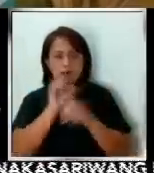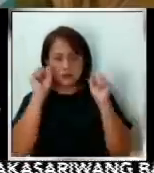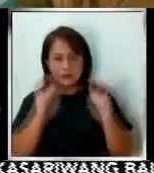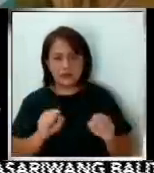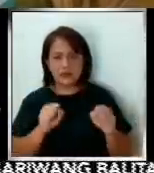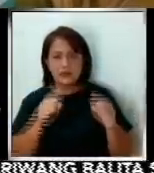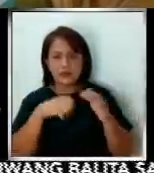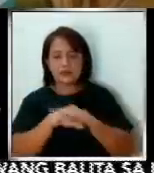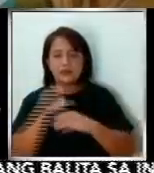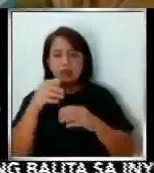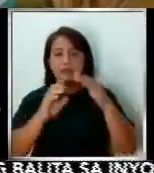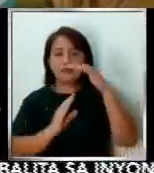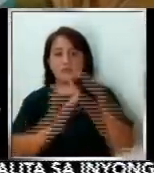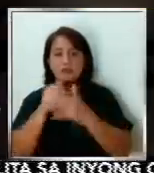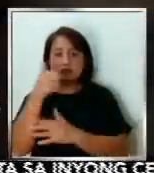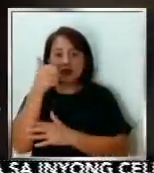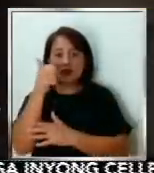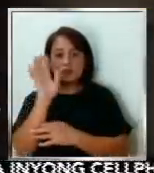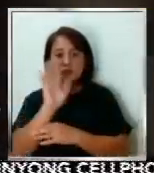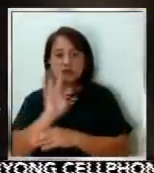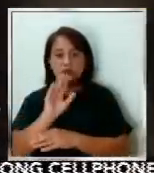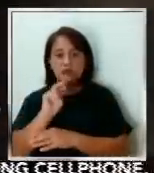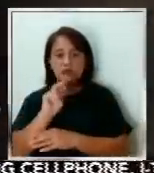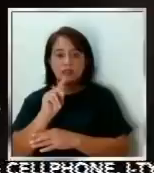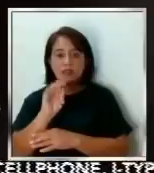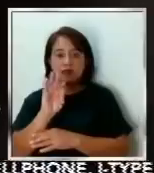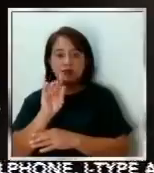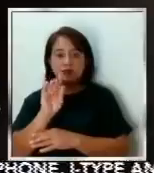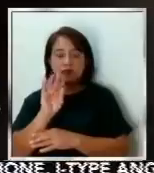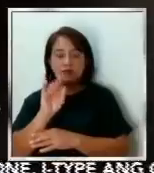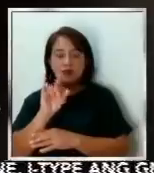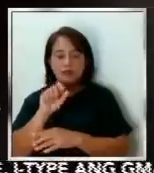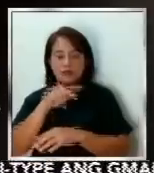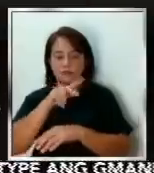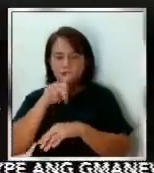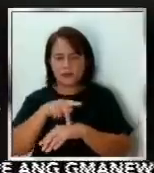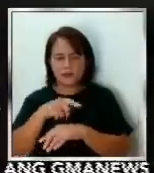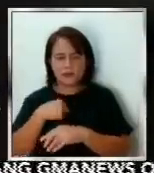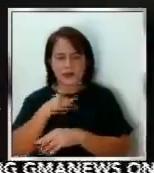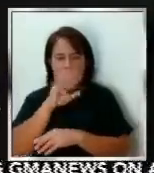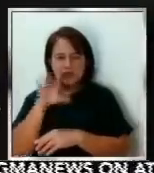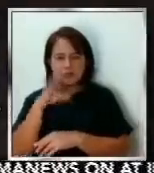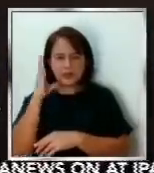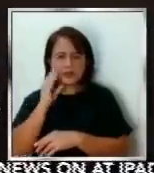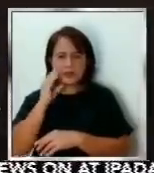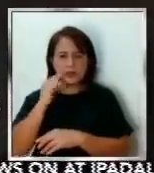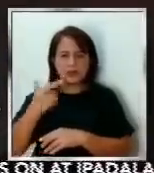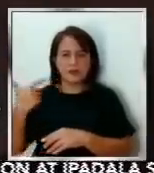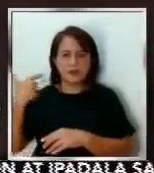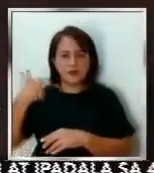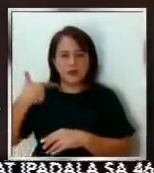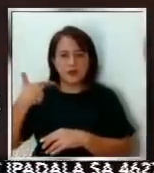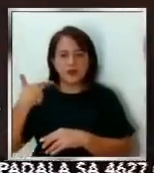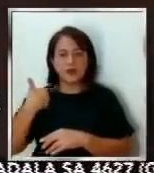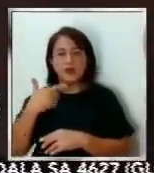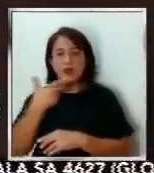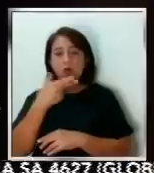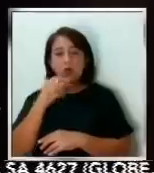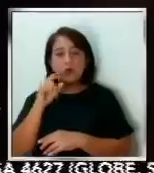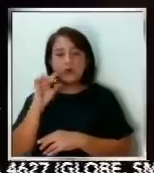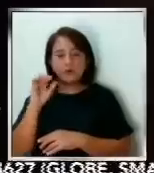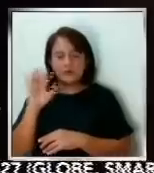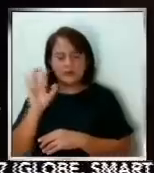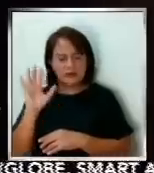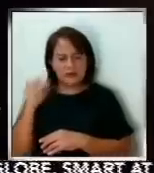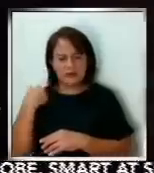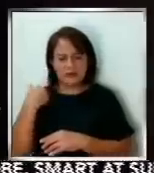movies sa Netflix Philippines. Wala pa akong experience sa pang-holdap pero kasi mabilis naman ako matuto. Itong weekend, nasa number one spot